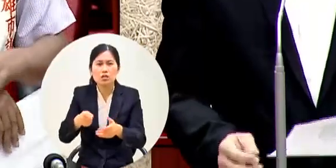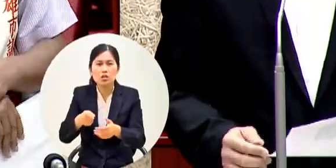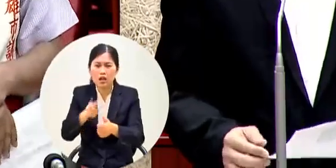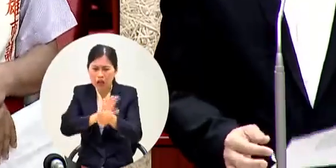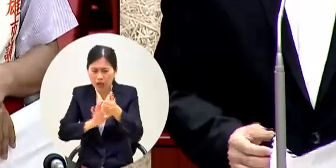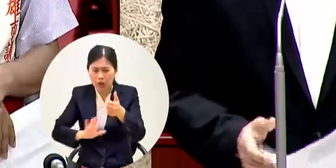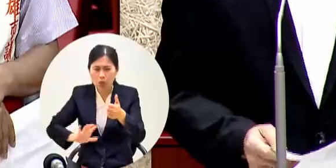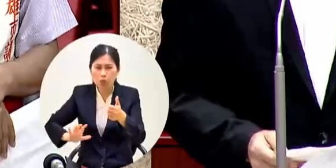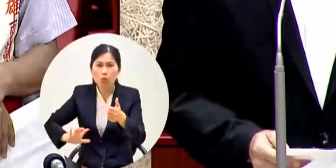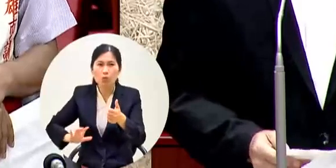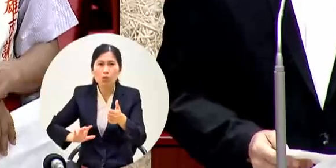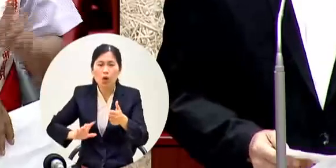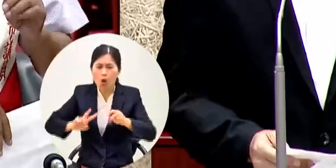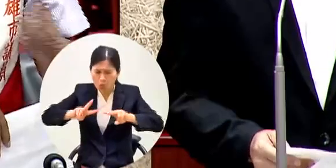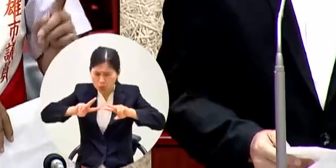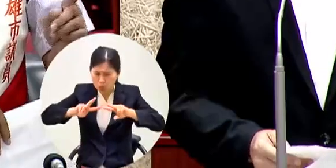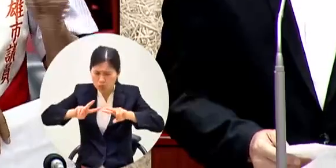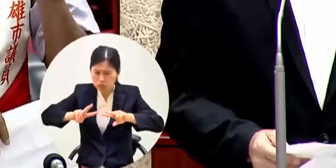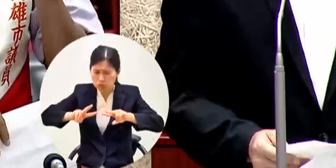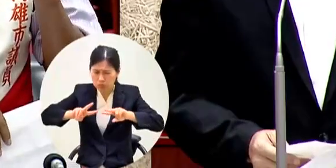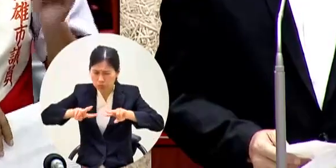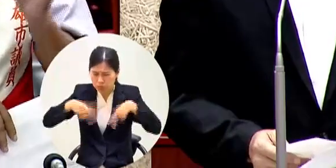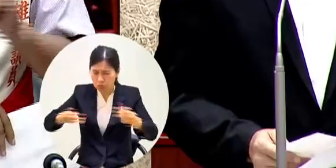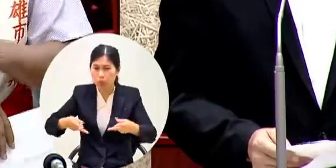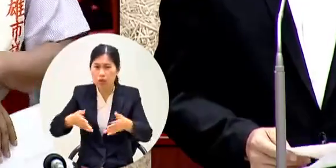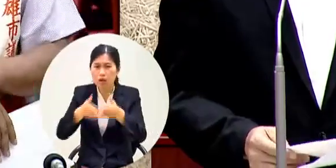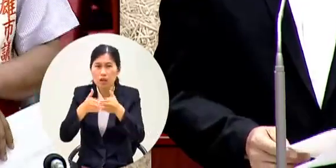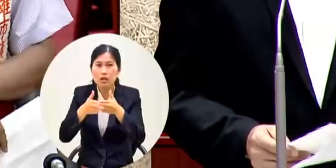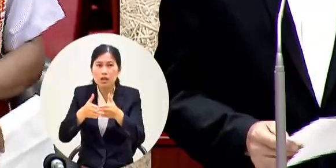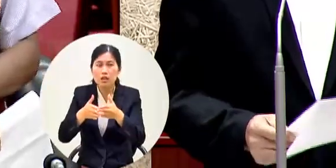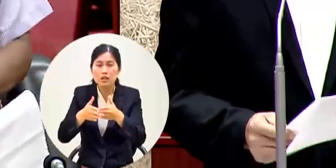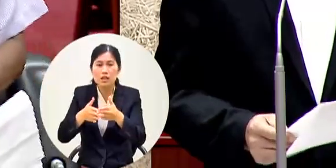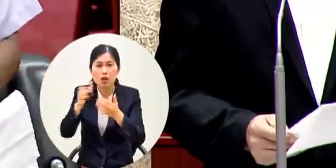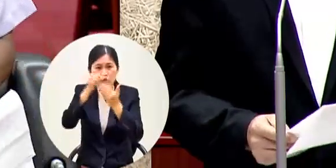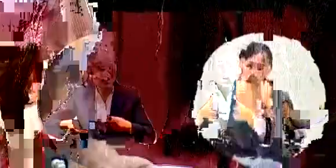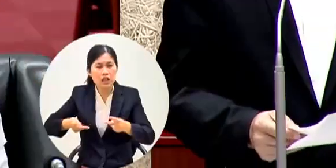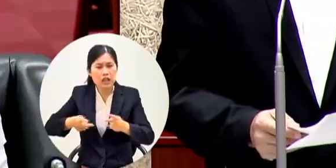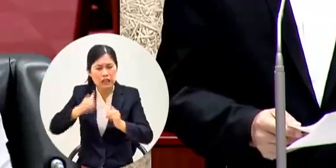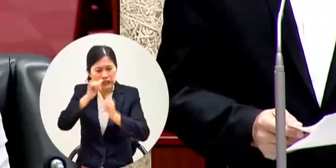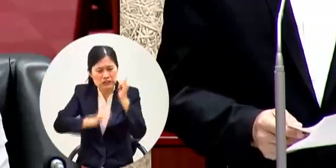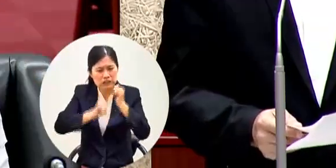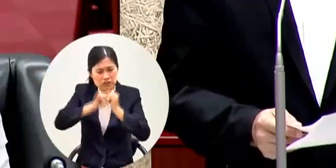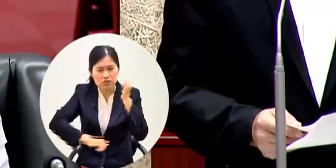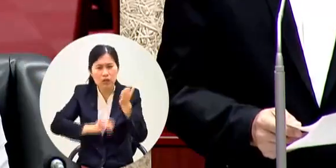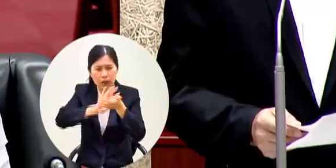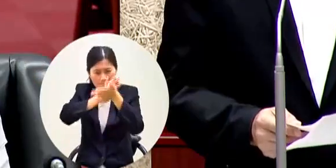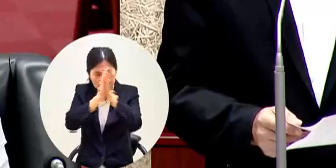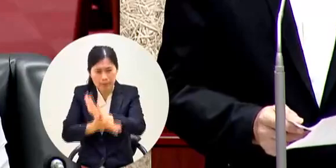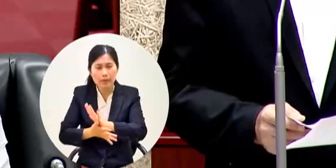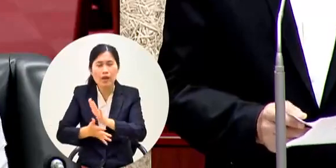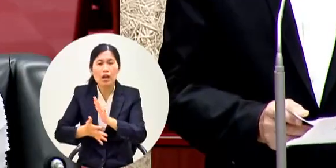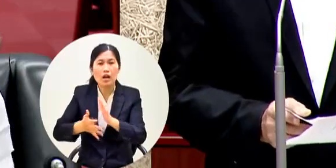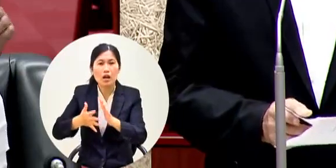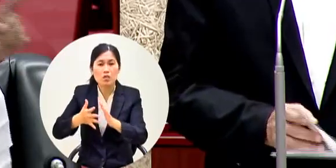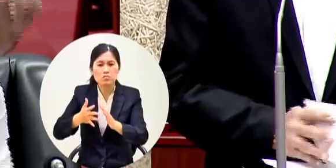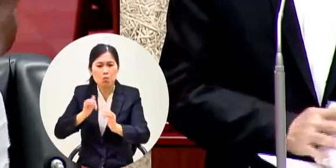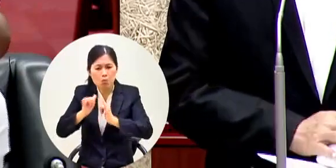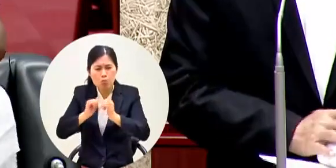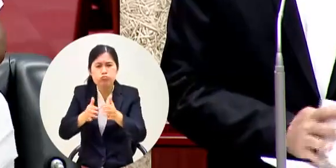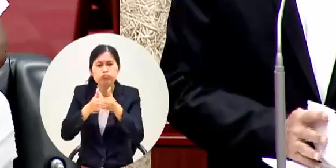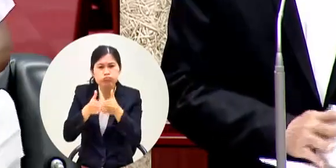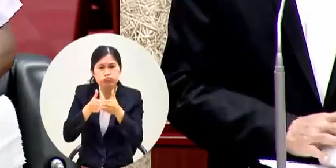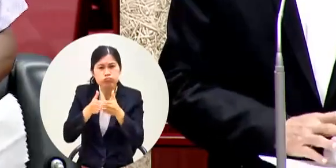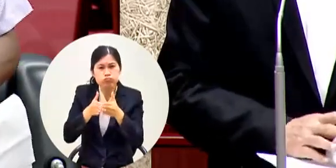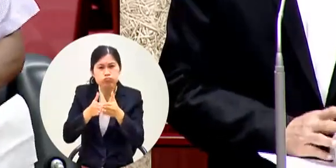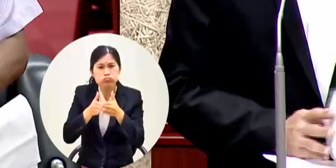地震局的权责，应该跟内政部的营建署，毕竟这个部落已经造成事实的